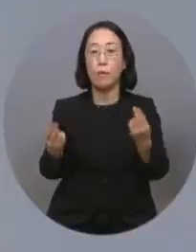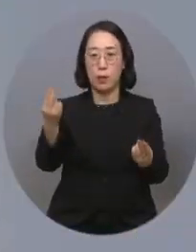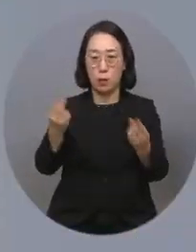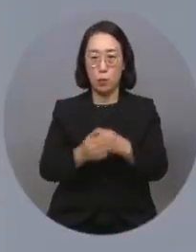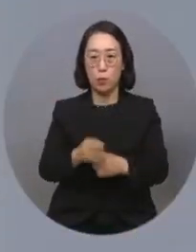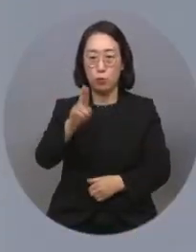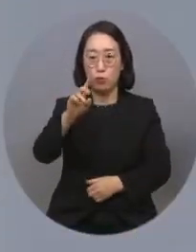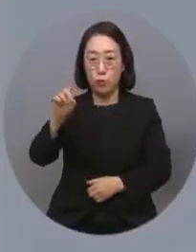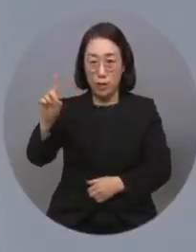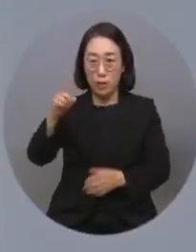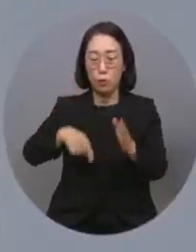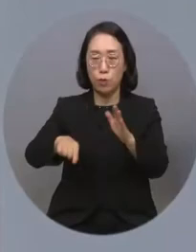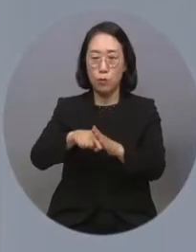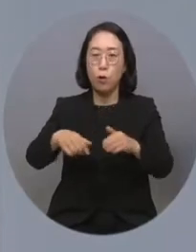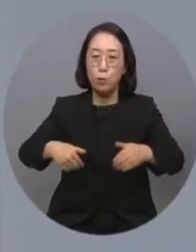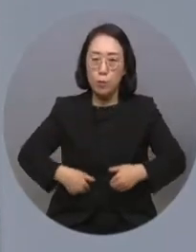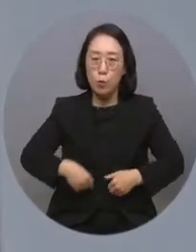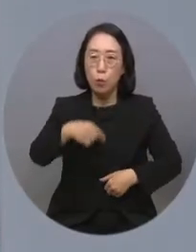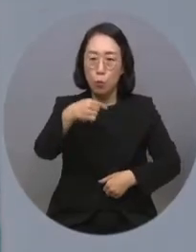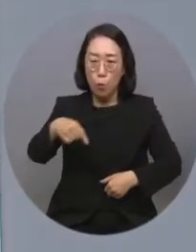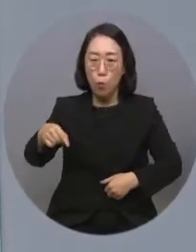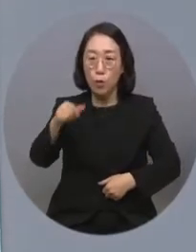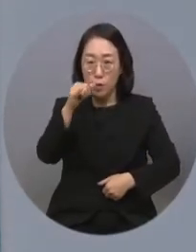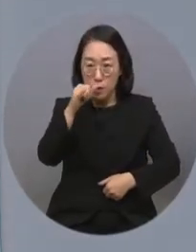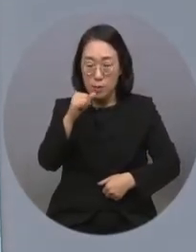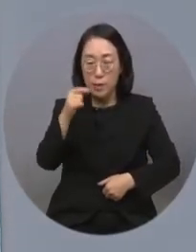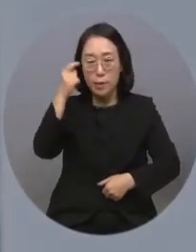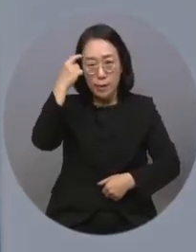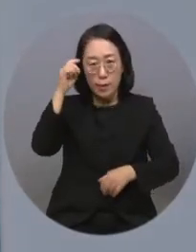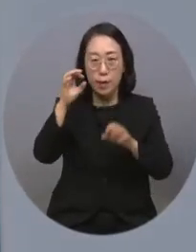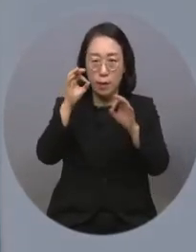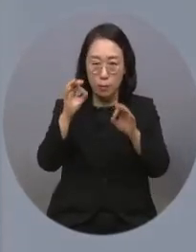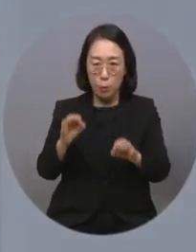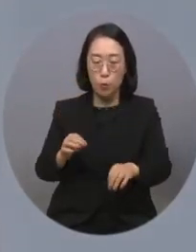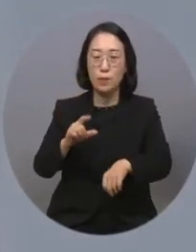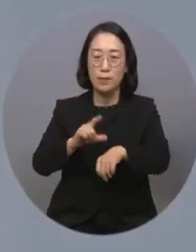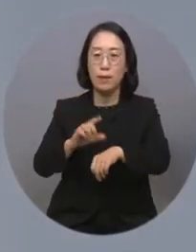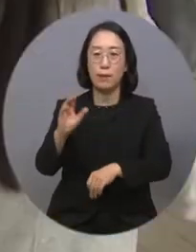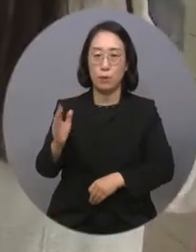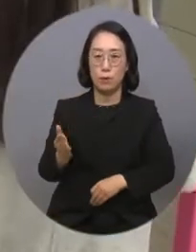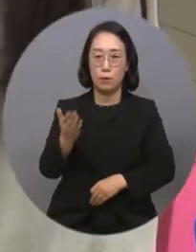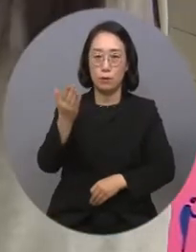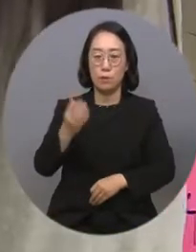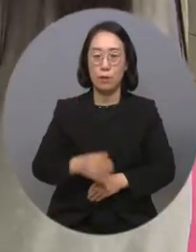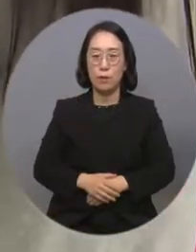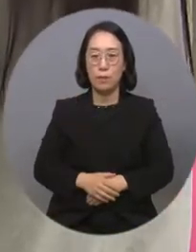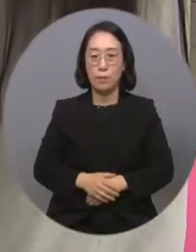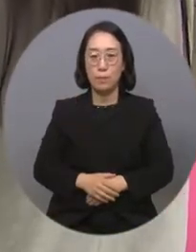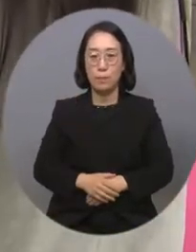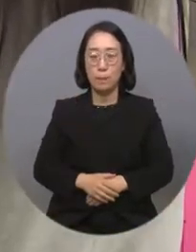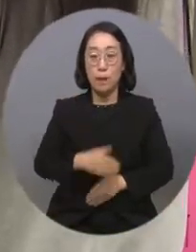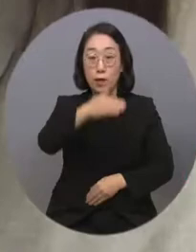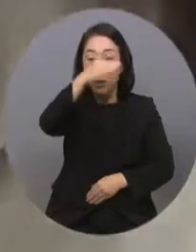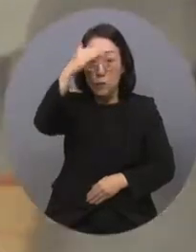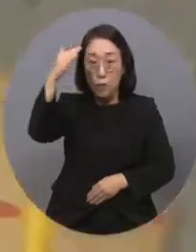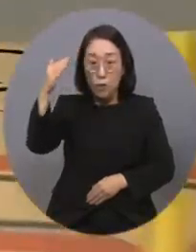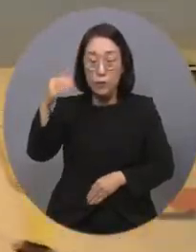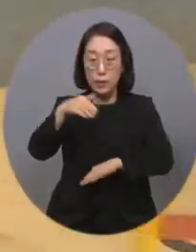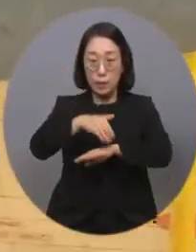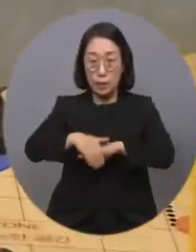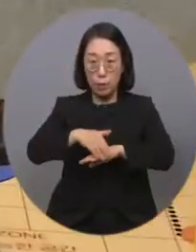디자인을 위해 필요한 부분은 무엇인지 생각해 보는 시간을 가졌습니다 이번 전시를 기획한